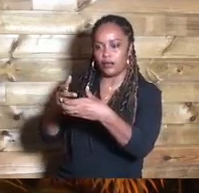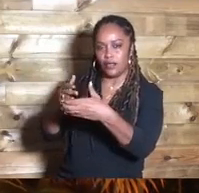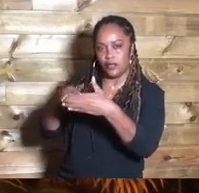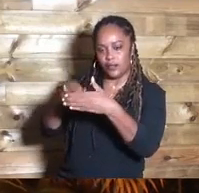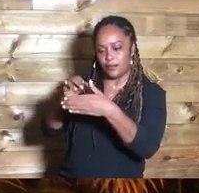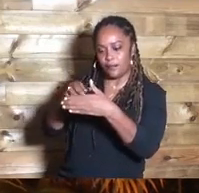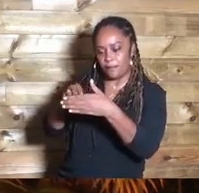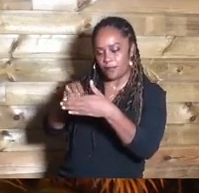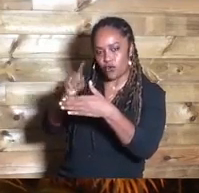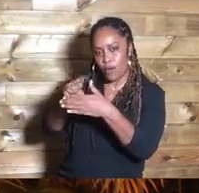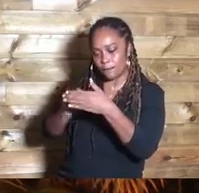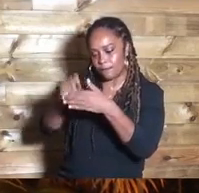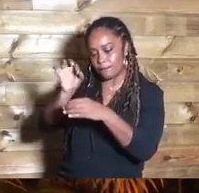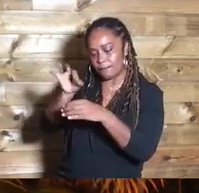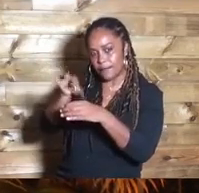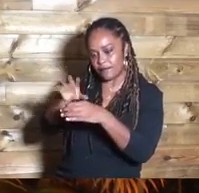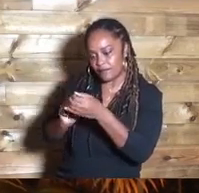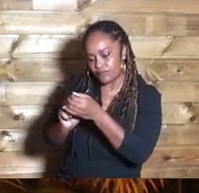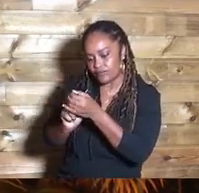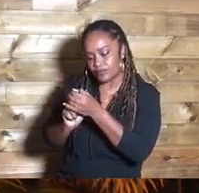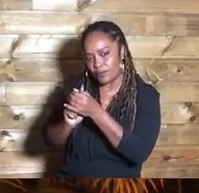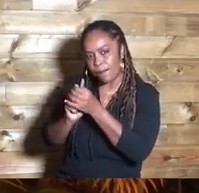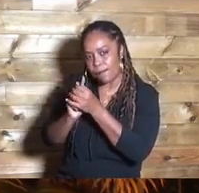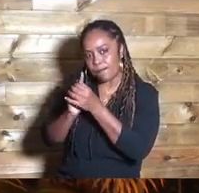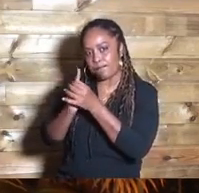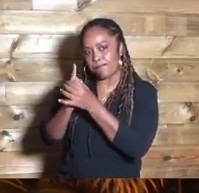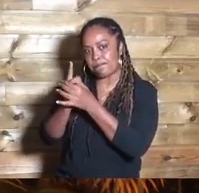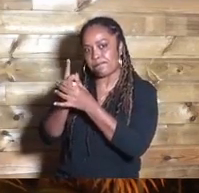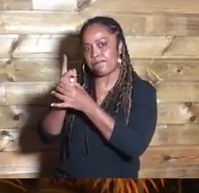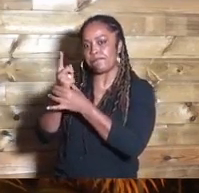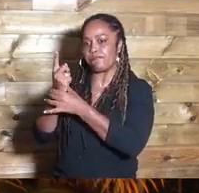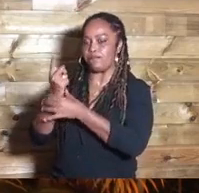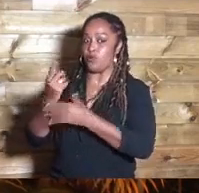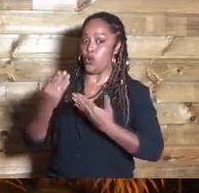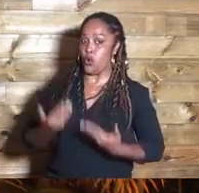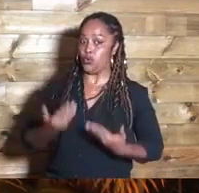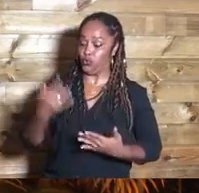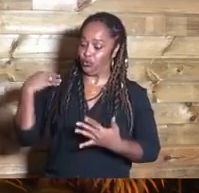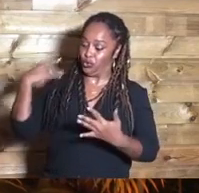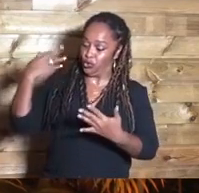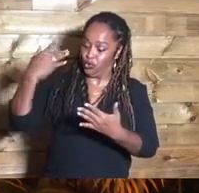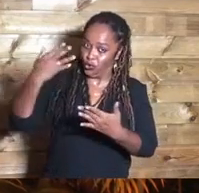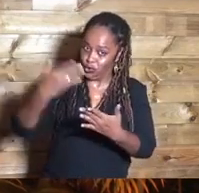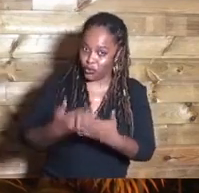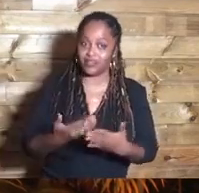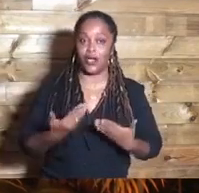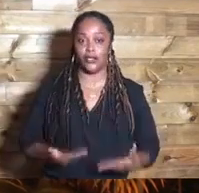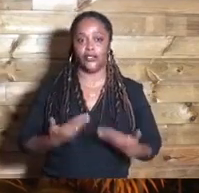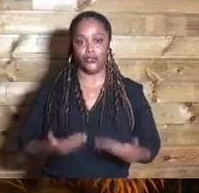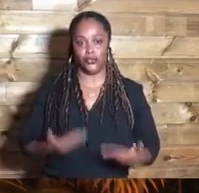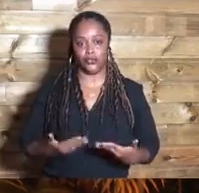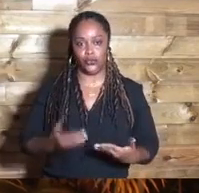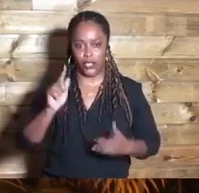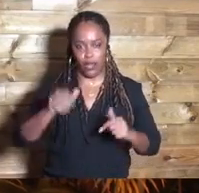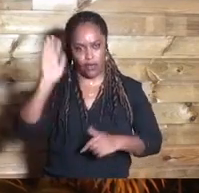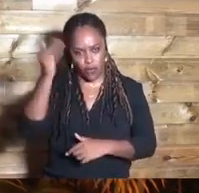ont plantées. Beaucoup d'entre nous sont là aujourd'hui dans la construction consciente de notre pays. Beaucoup ont dit tout à l'heure, je ne